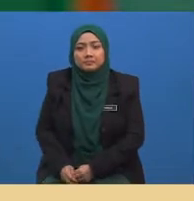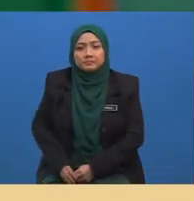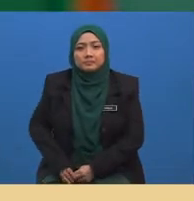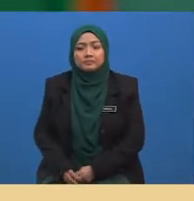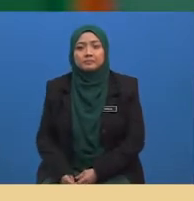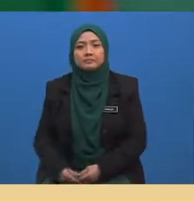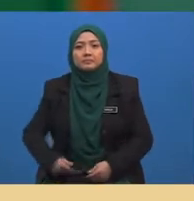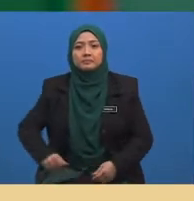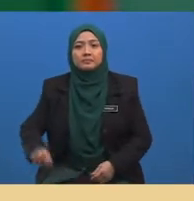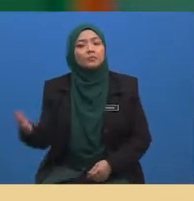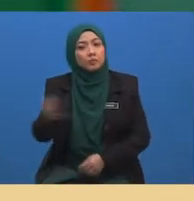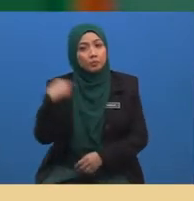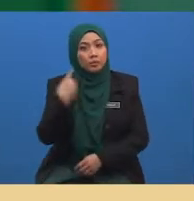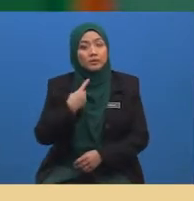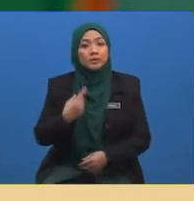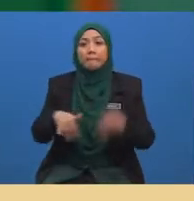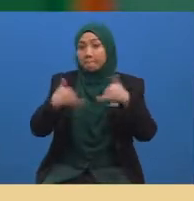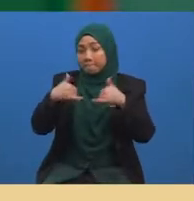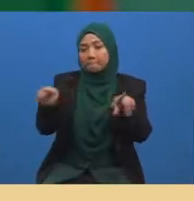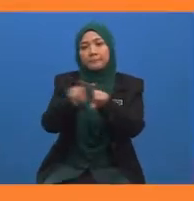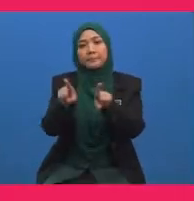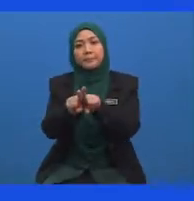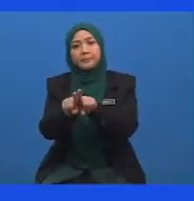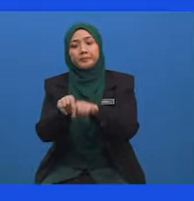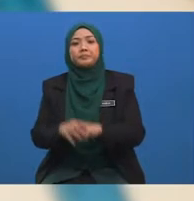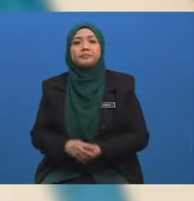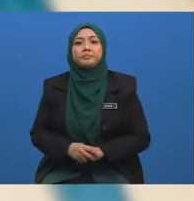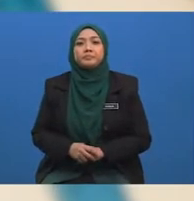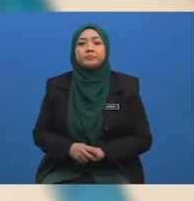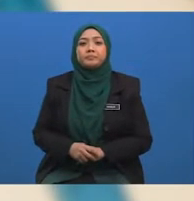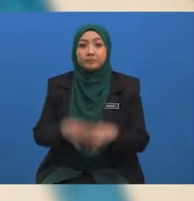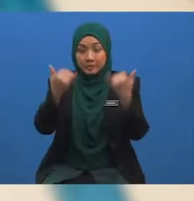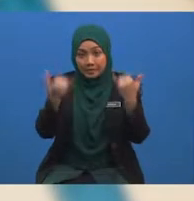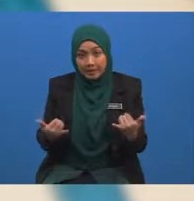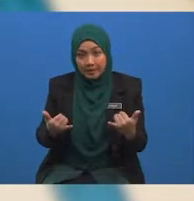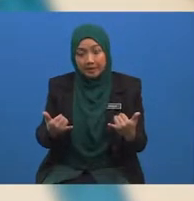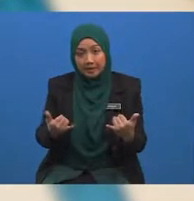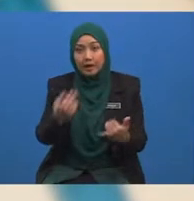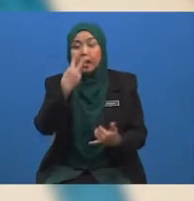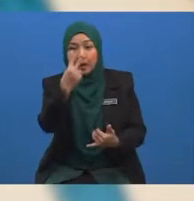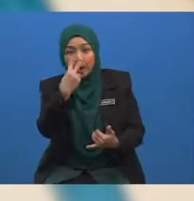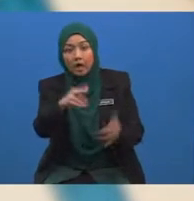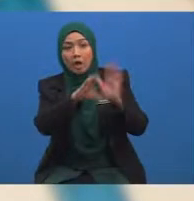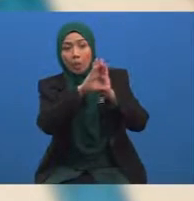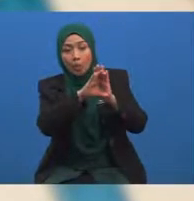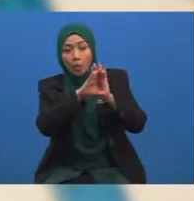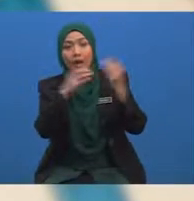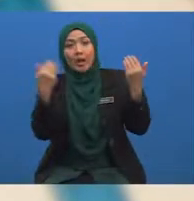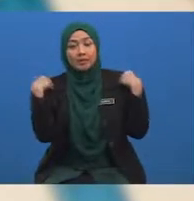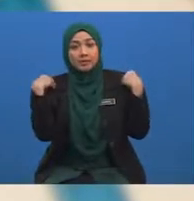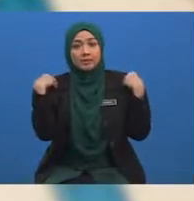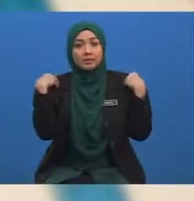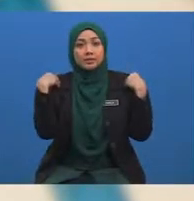Ayo, mari kita main sama-sama. Di sini, cikgu paparkan nombor